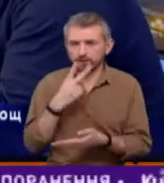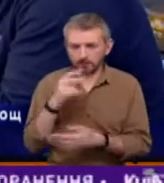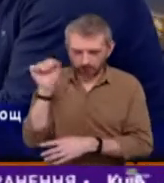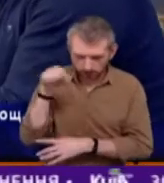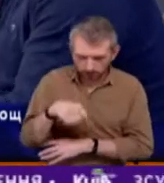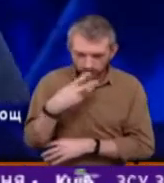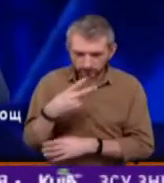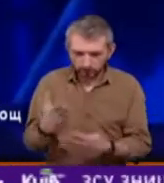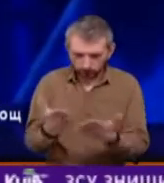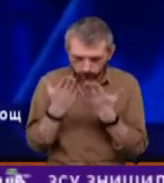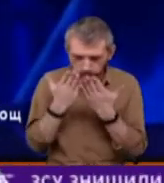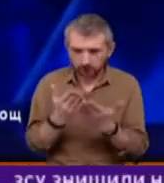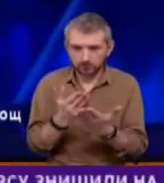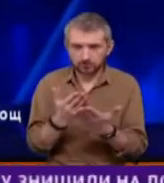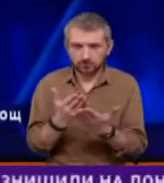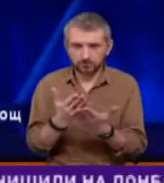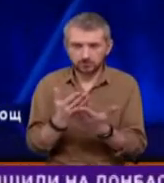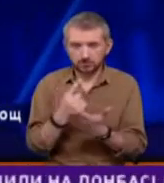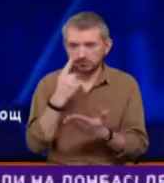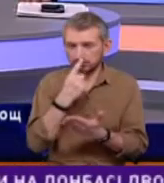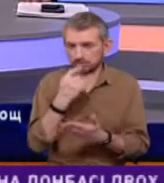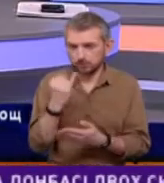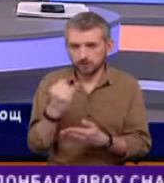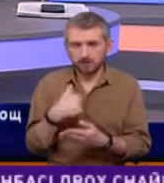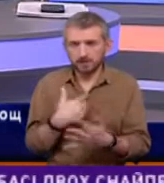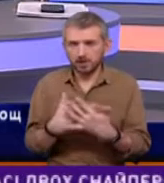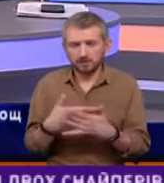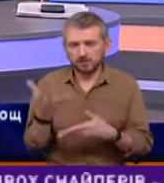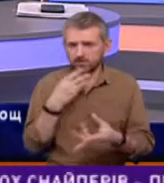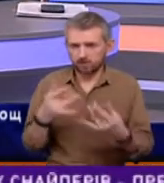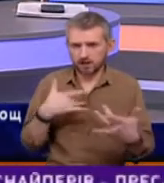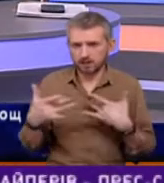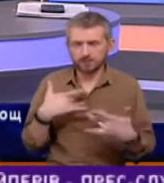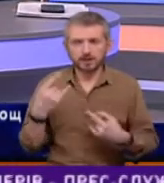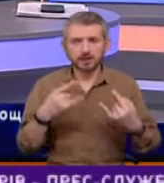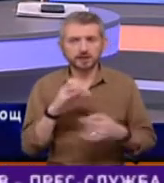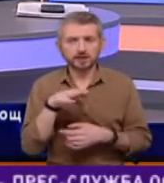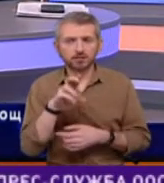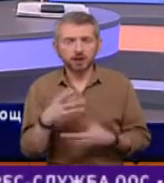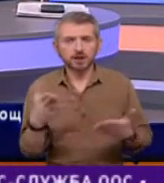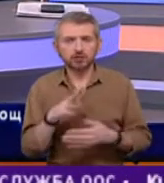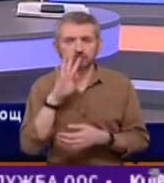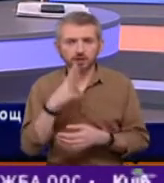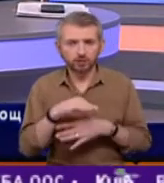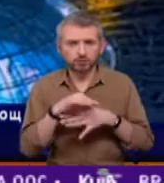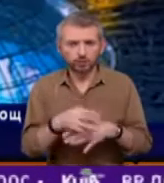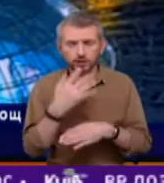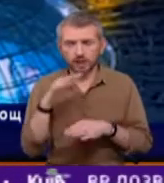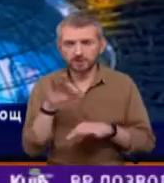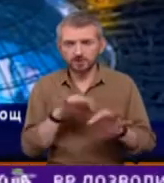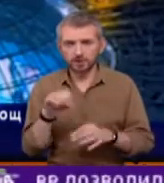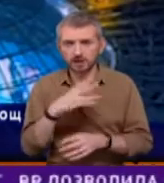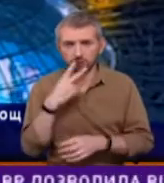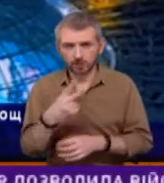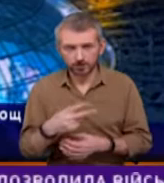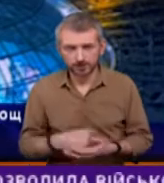отак читає, дивиться. Ну, я не знаю, ну, по-моєму, це якийсь фарс. От дивіться, телеканал СТБ, який 4 роки проводить нацвідбір на